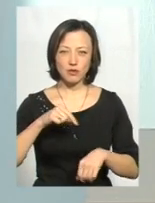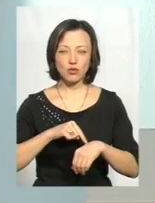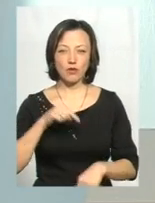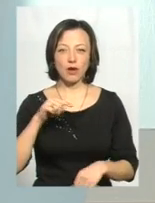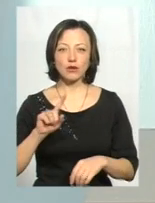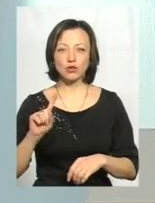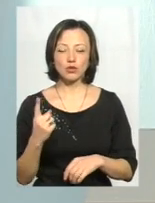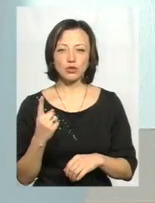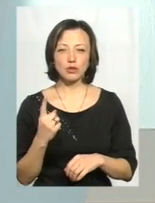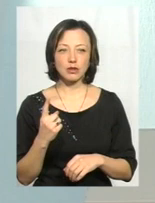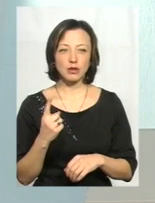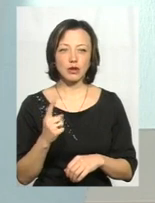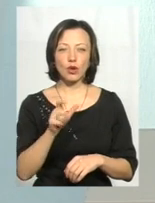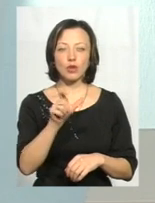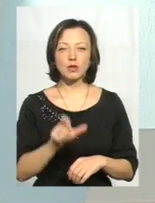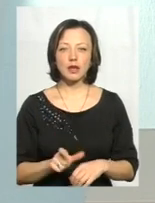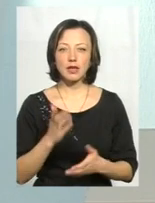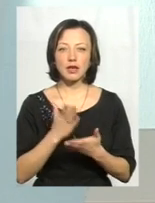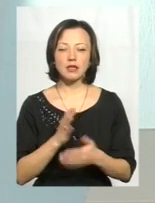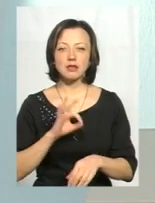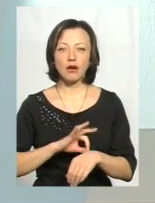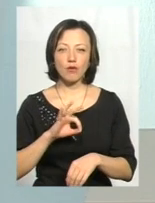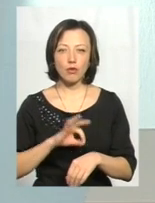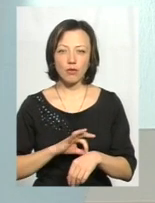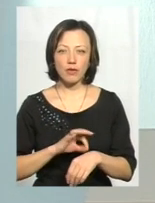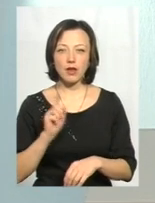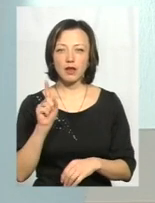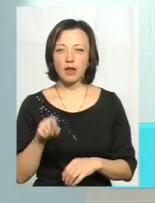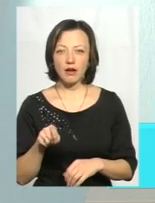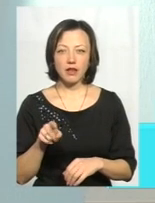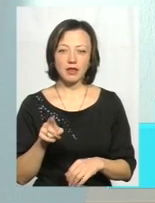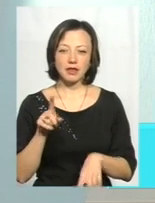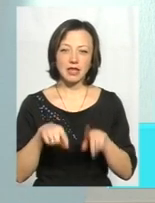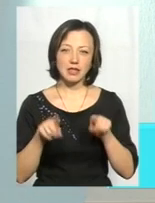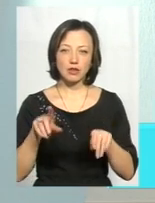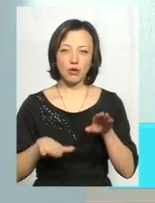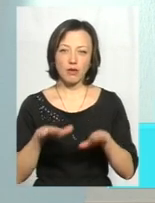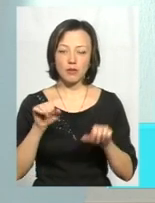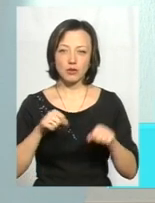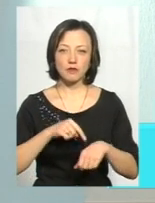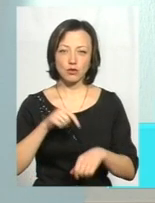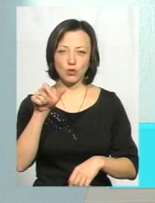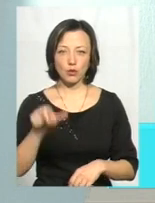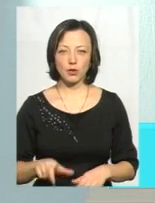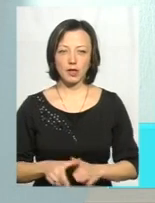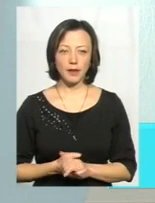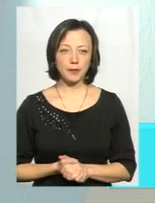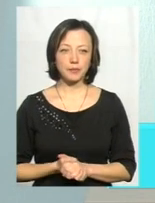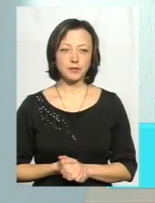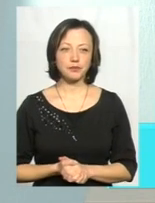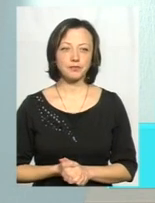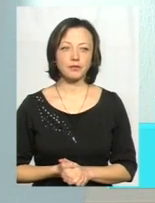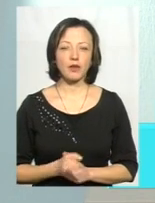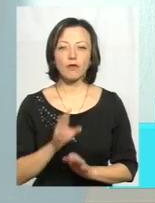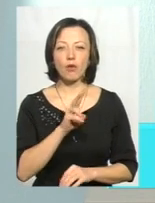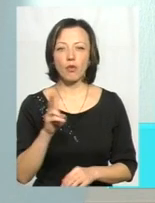відчувається людиною, яку є захворювання. Навіть незначні коливання може вже відчути людина, в кого